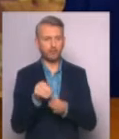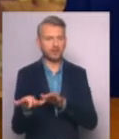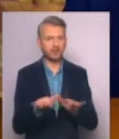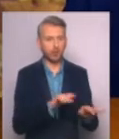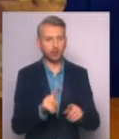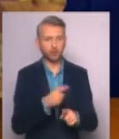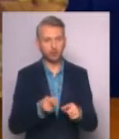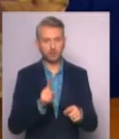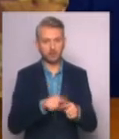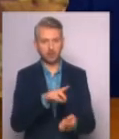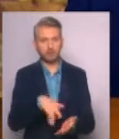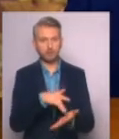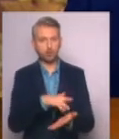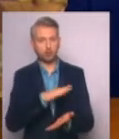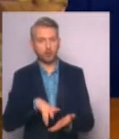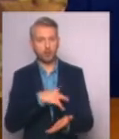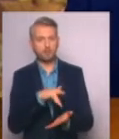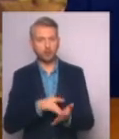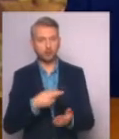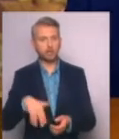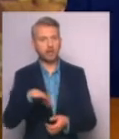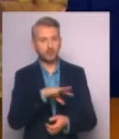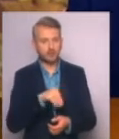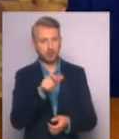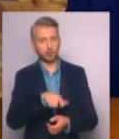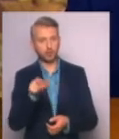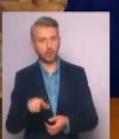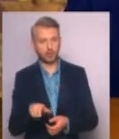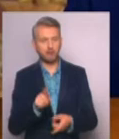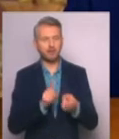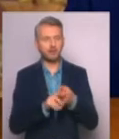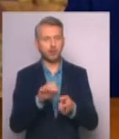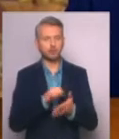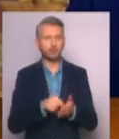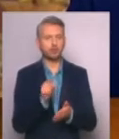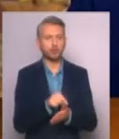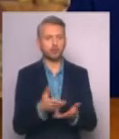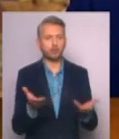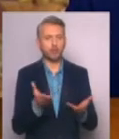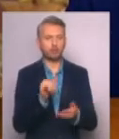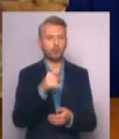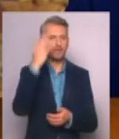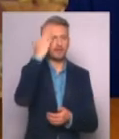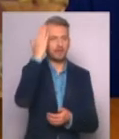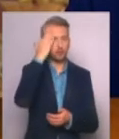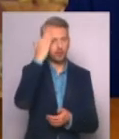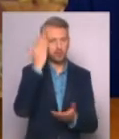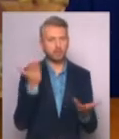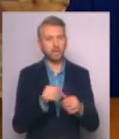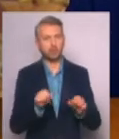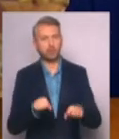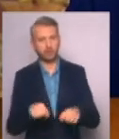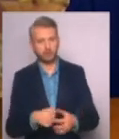того, щоб це місто стало містом для всіх людей, незалежно від того, з якими вони є здібностями, з якими